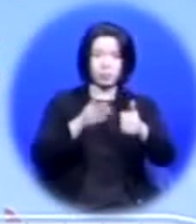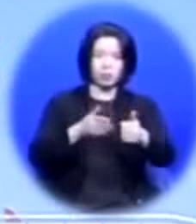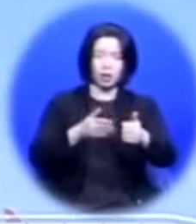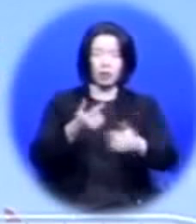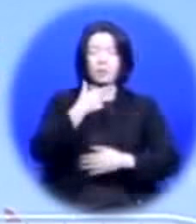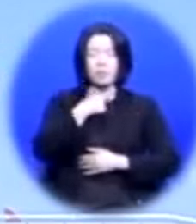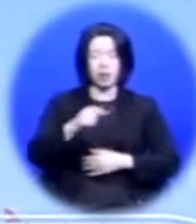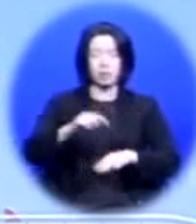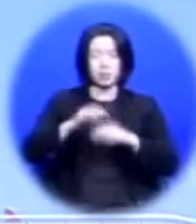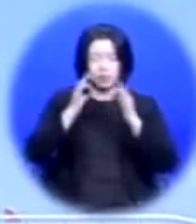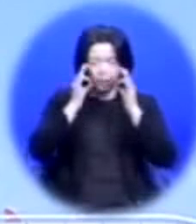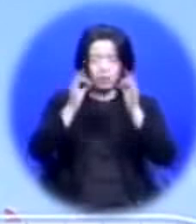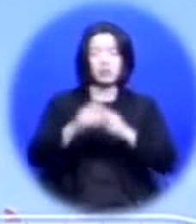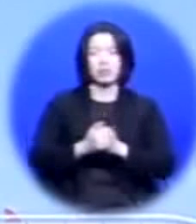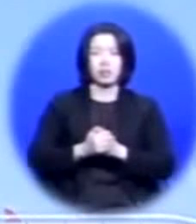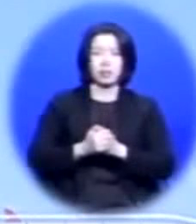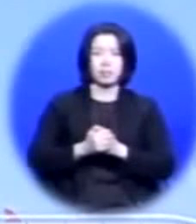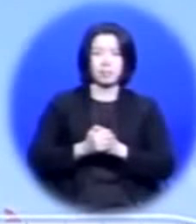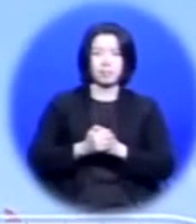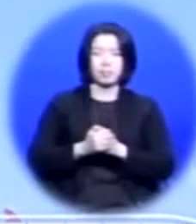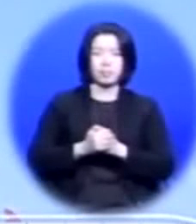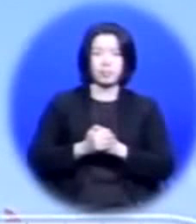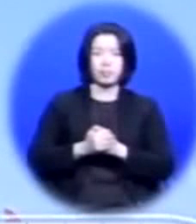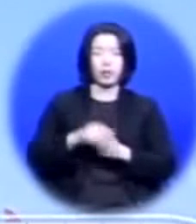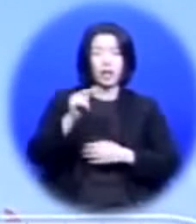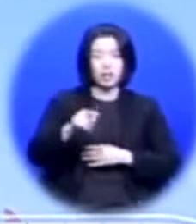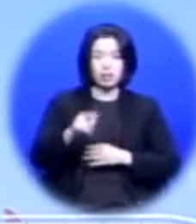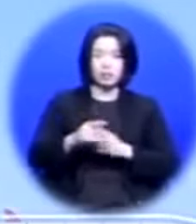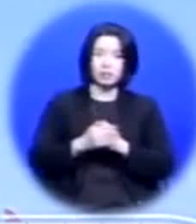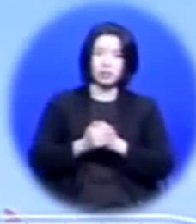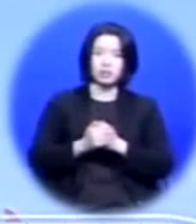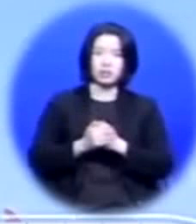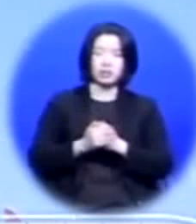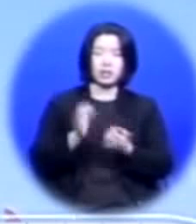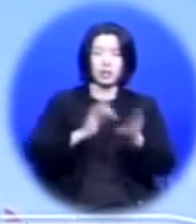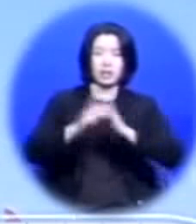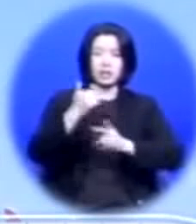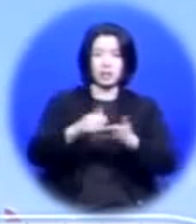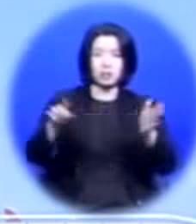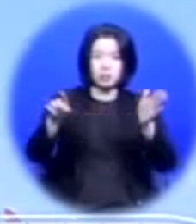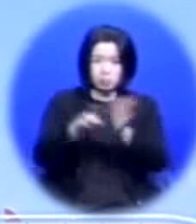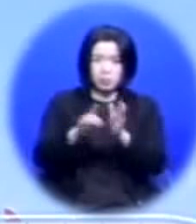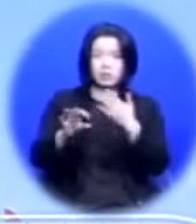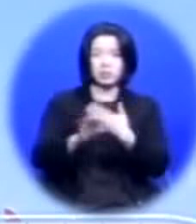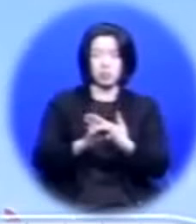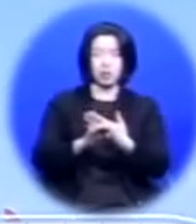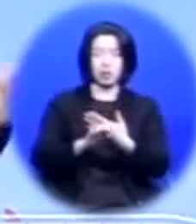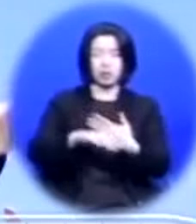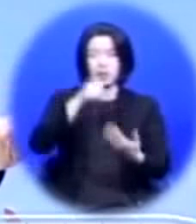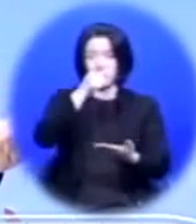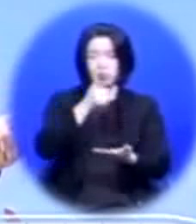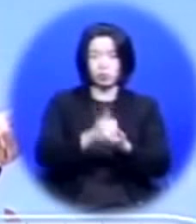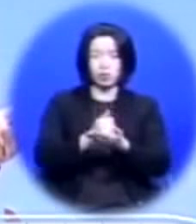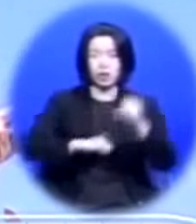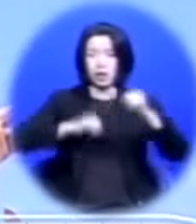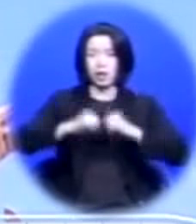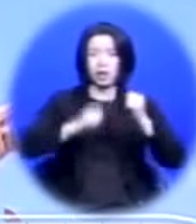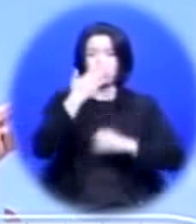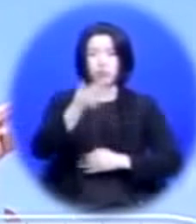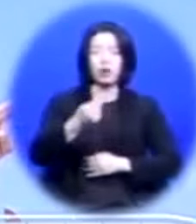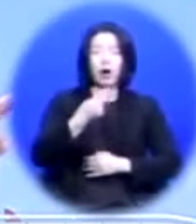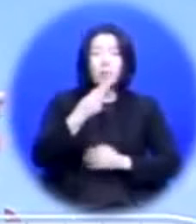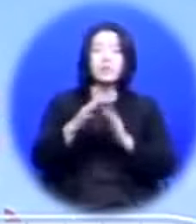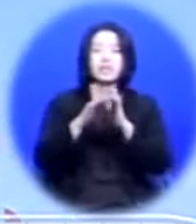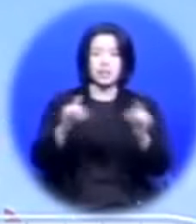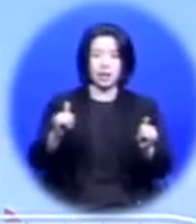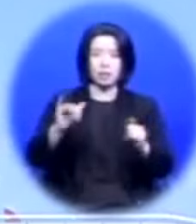마음이 간절히 있었습니다 그것은 예수 믿으면 죄 지을 수 없는 사람이